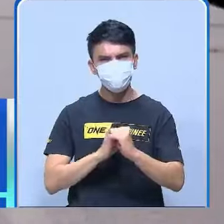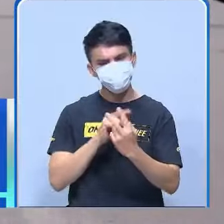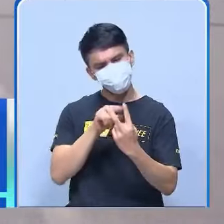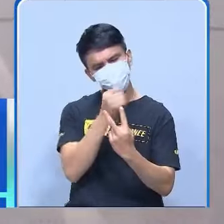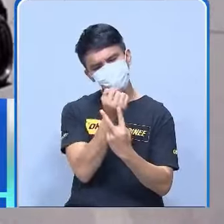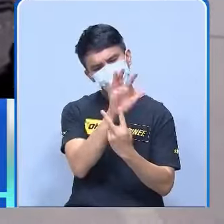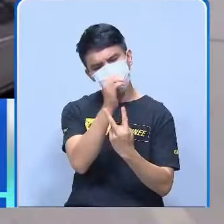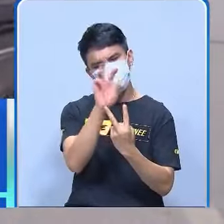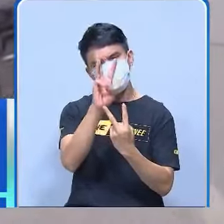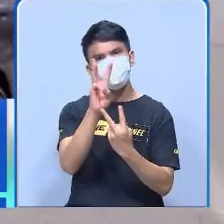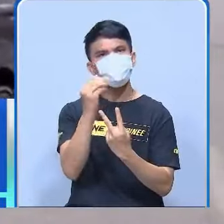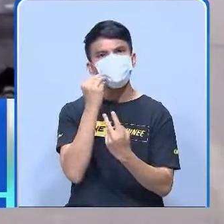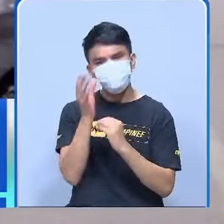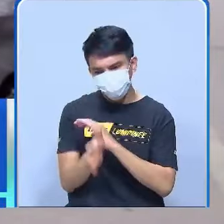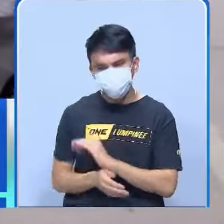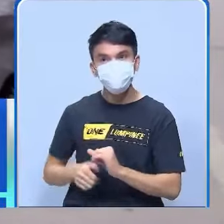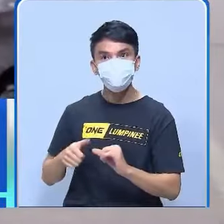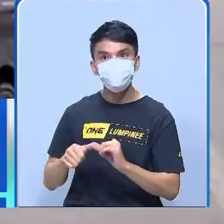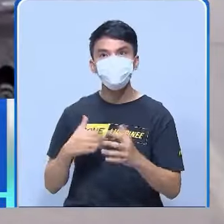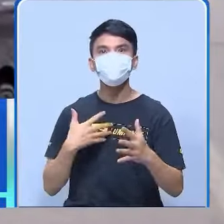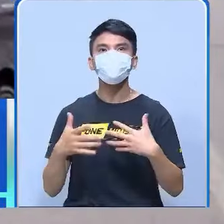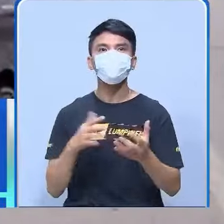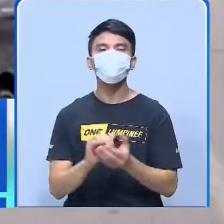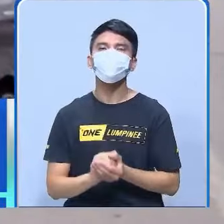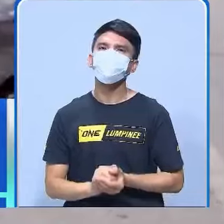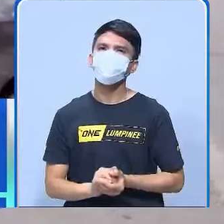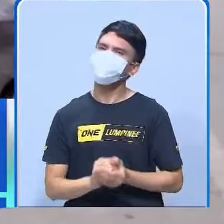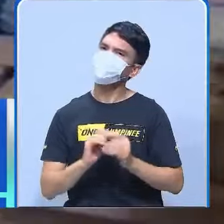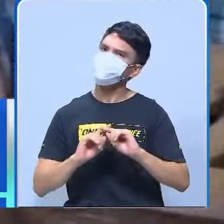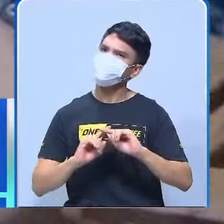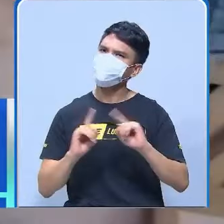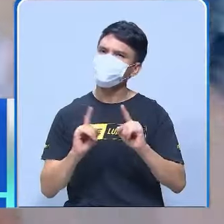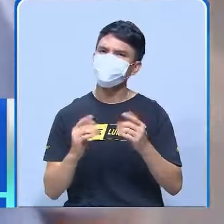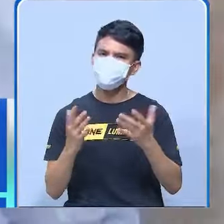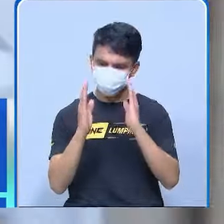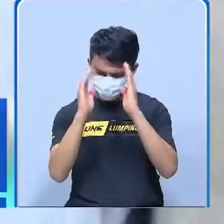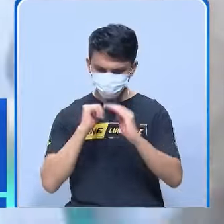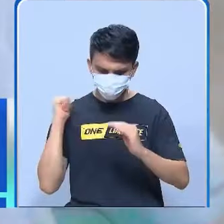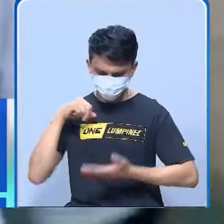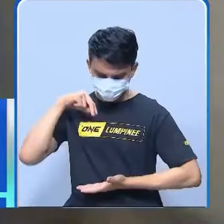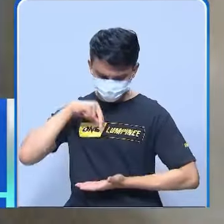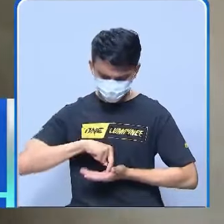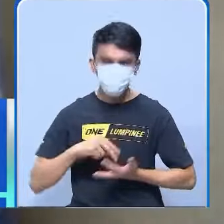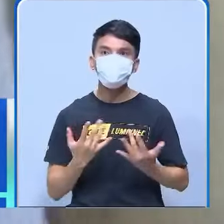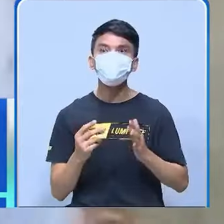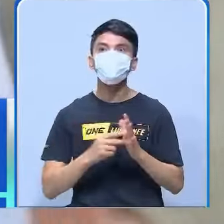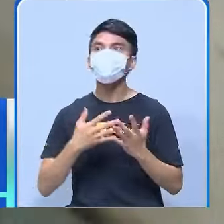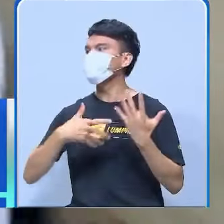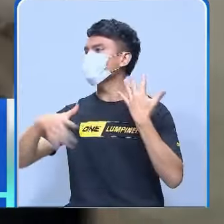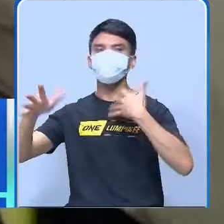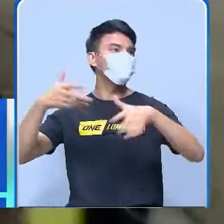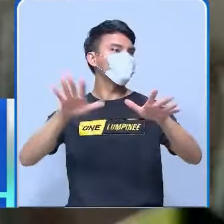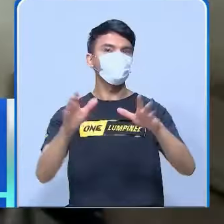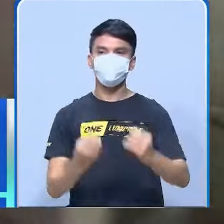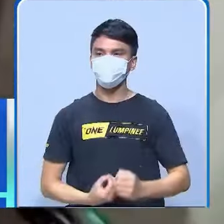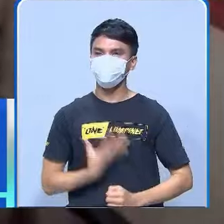วิ่งเข้าไปซ่อนตัวในบ้านชาวบ้านก็เลยไม่ได้เป็นอะไรแต่คนอื่นที่ยืนรอน่ะหนีกระเจิงเลยนะหัวซุก